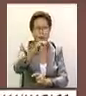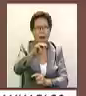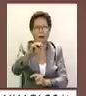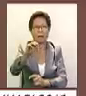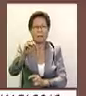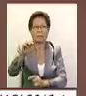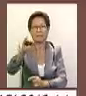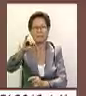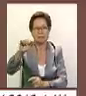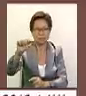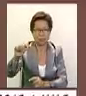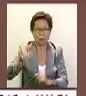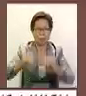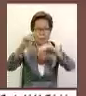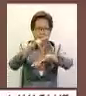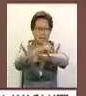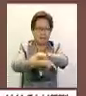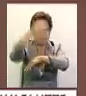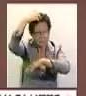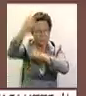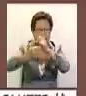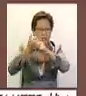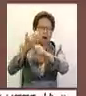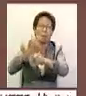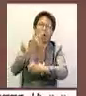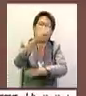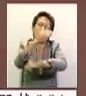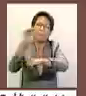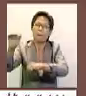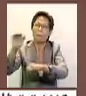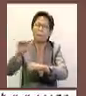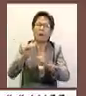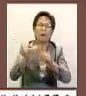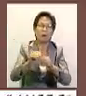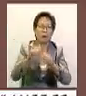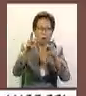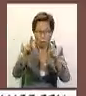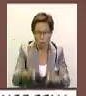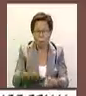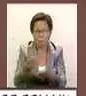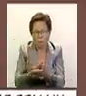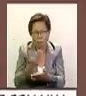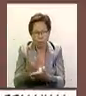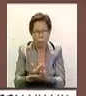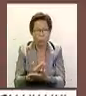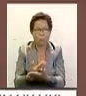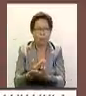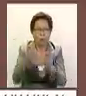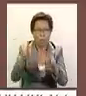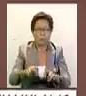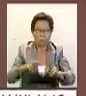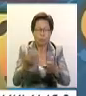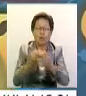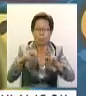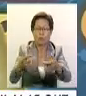1439 Hijrah peringkat negeri Selangor tahun lalu menyeru agar saudara baru terus ikhlas dalam berdakwah tanpa memikirkan soal